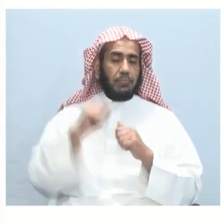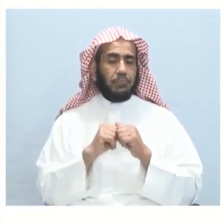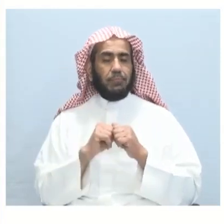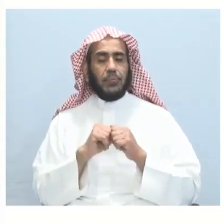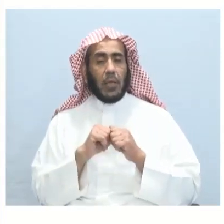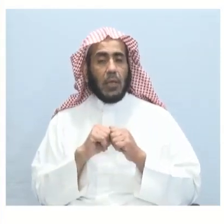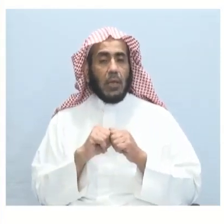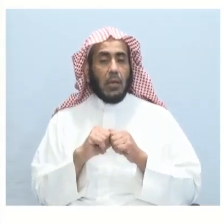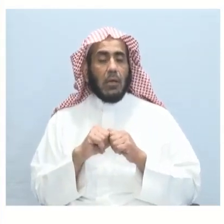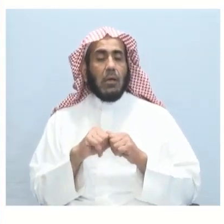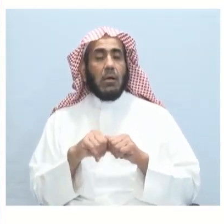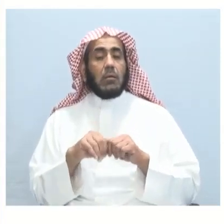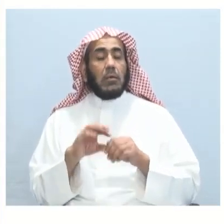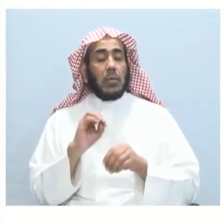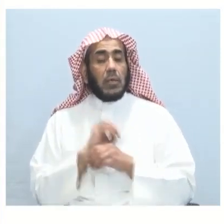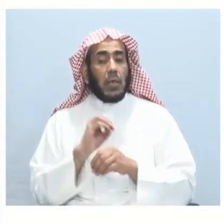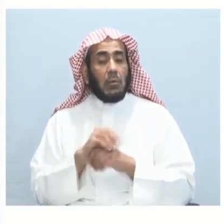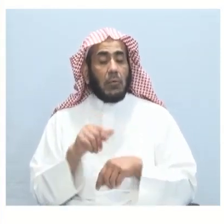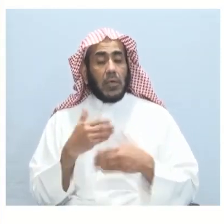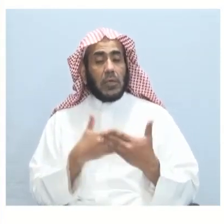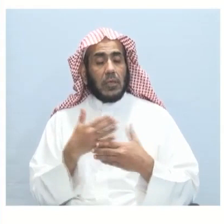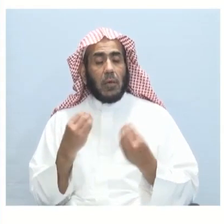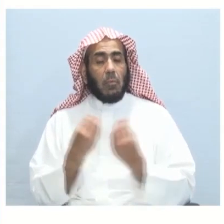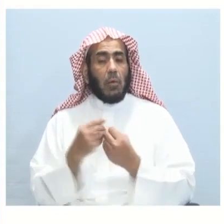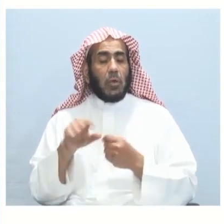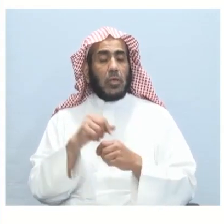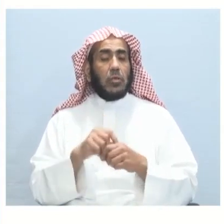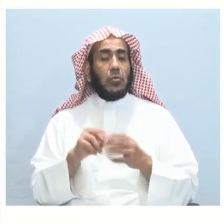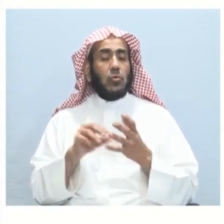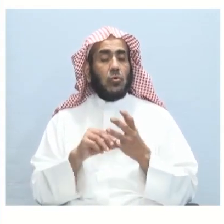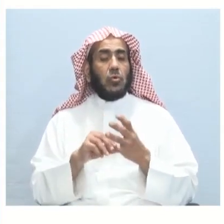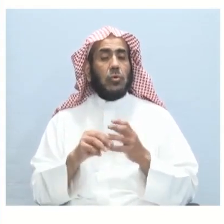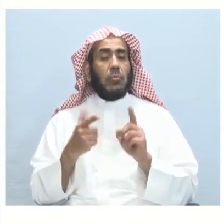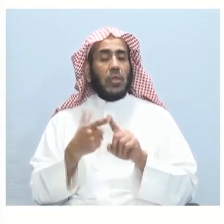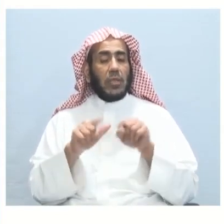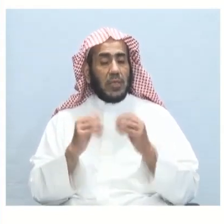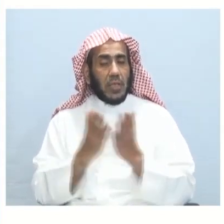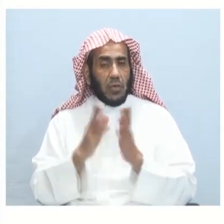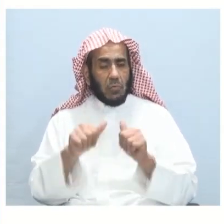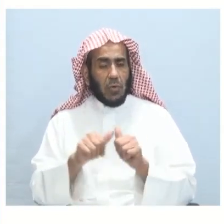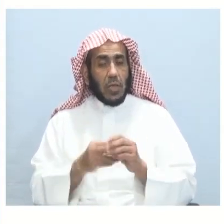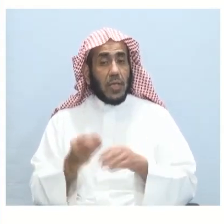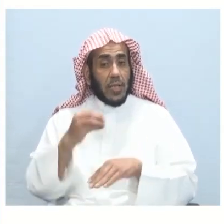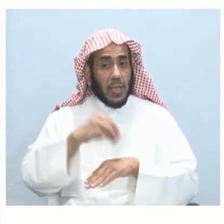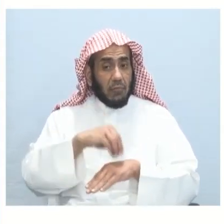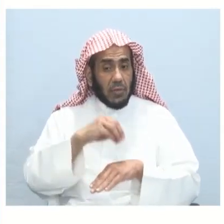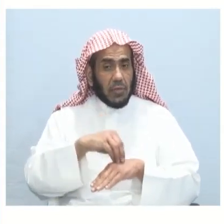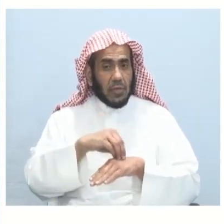سنتعلم في درس التعامل مع المخططات البيانيه الجزء الثاني درسنا في هذا اليوم اضافه